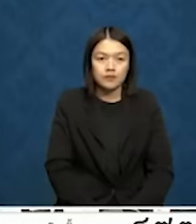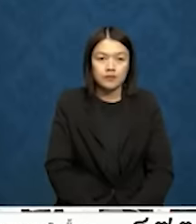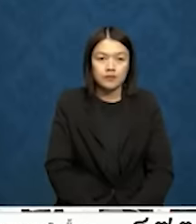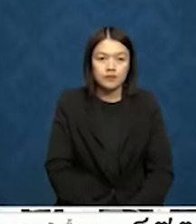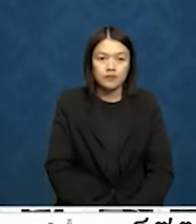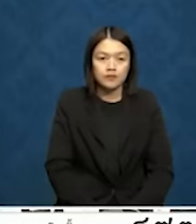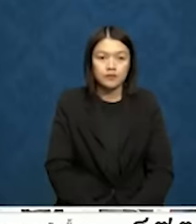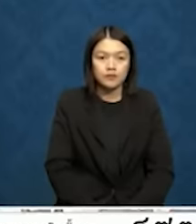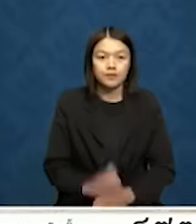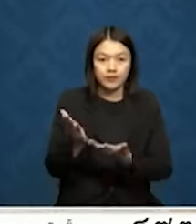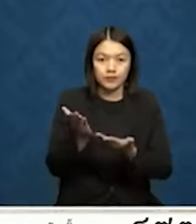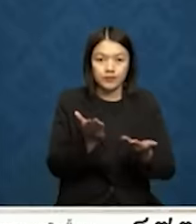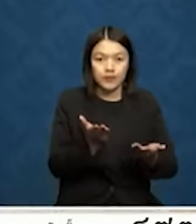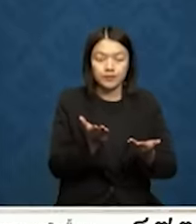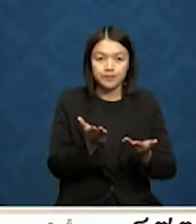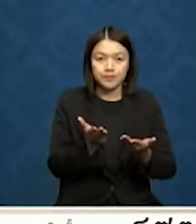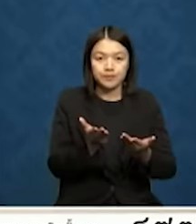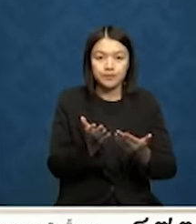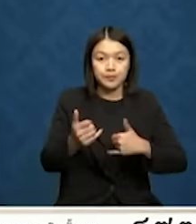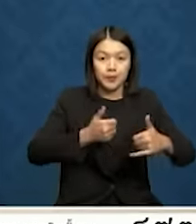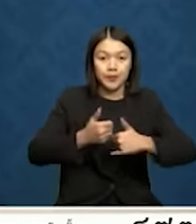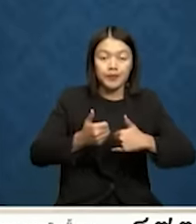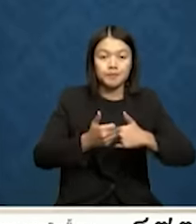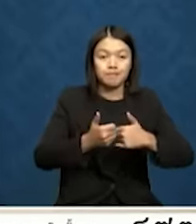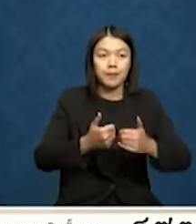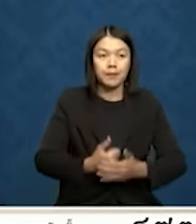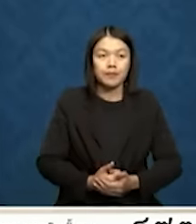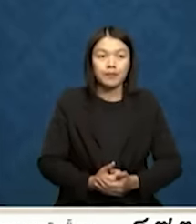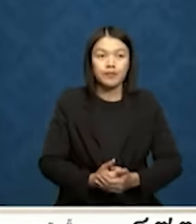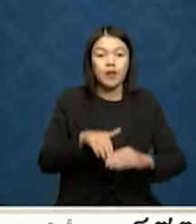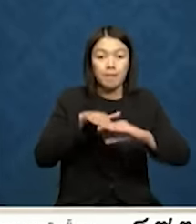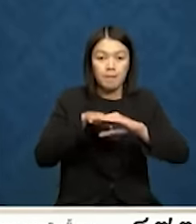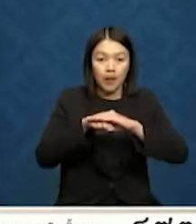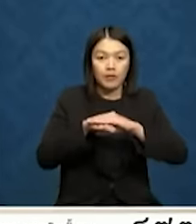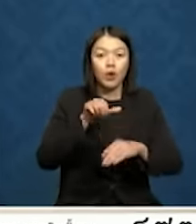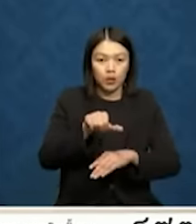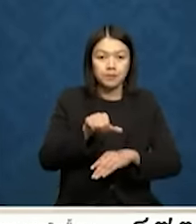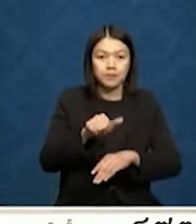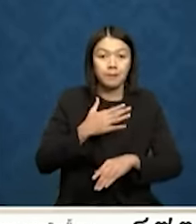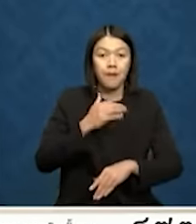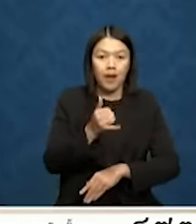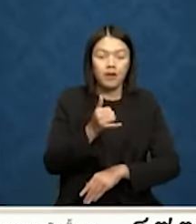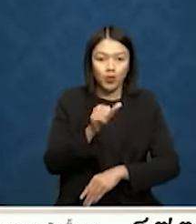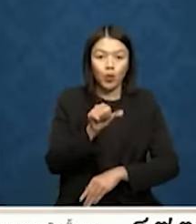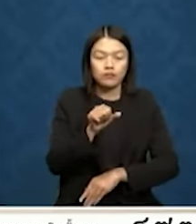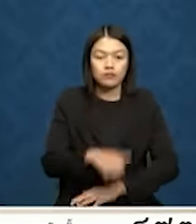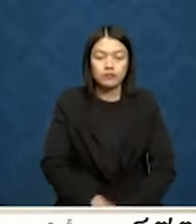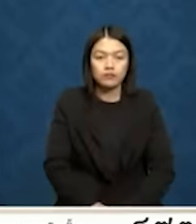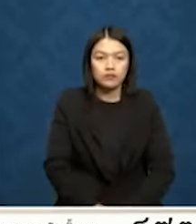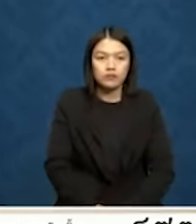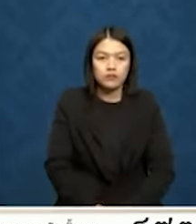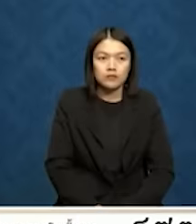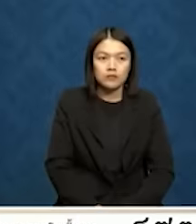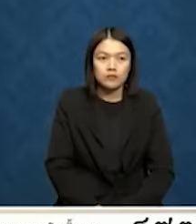เชิญครับกำลังเดินเข้ามาครับเมื่อเข้ามาแล้วนะครับกดบัตรไม่ต้องเล่น แสดงตนครับ